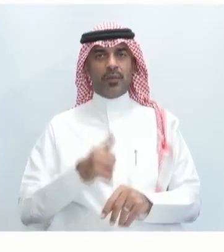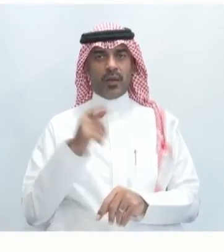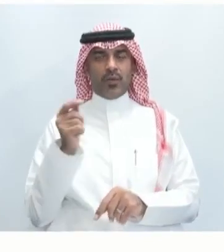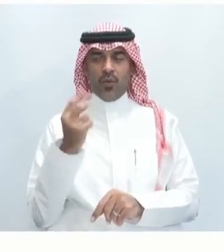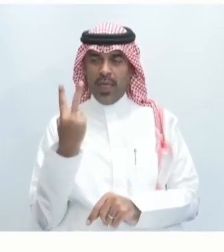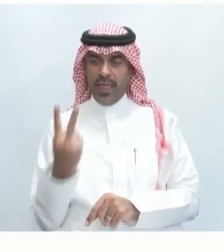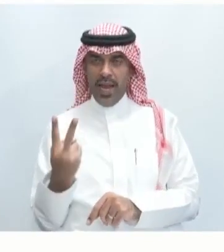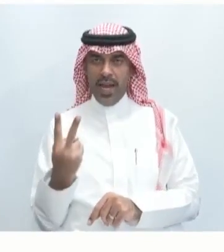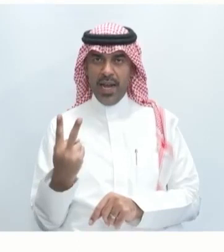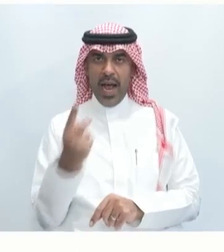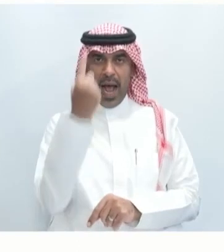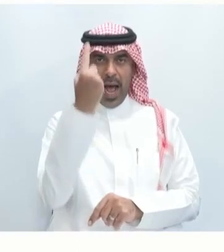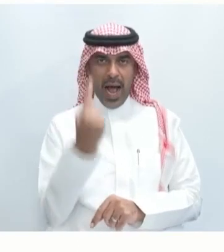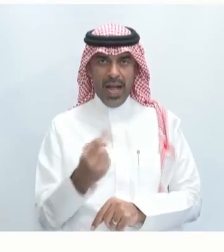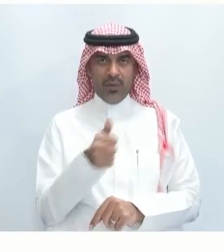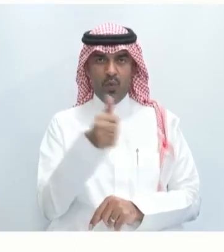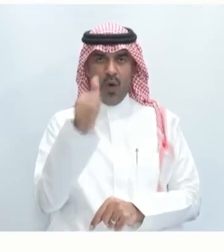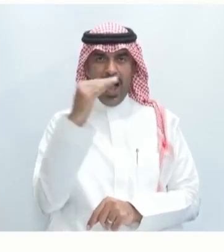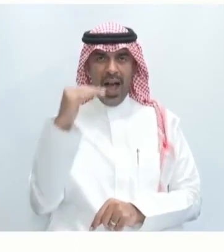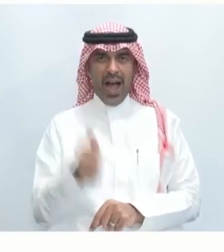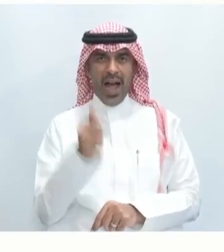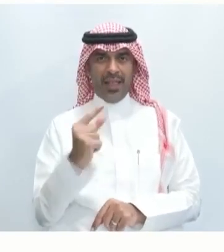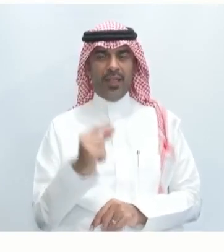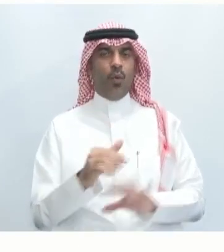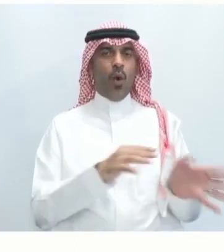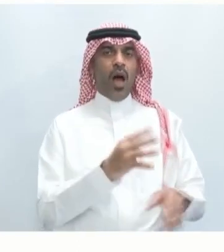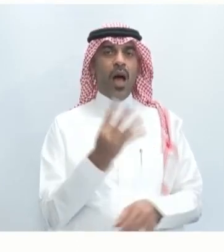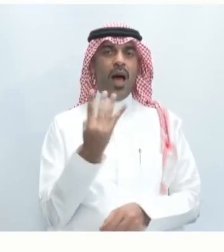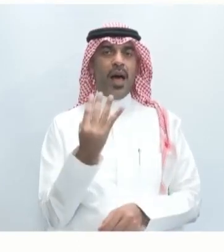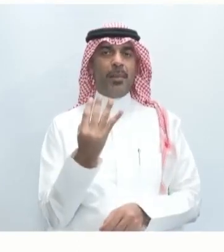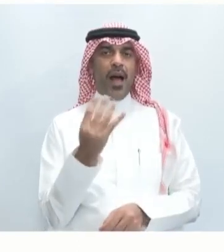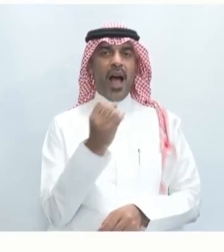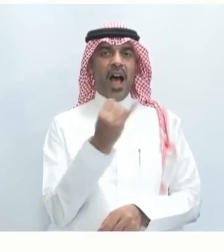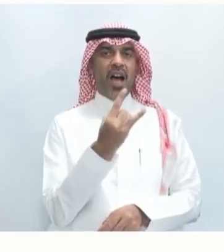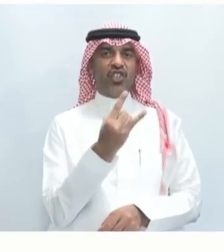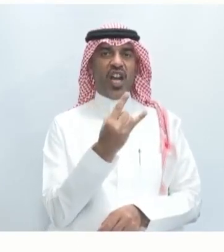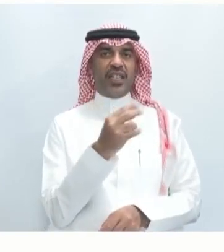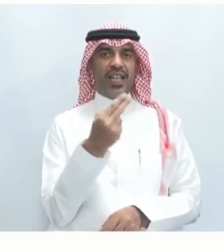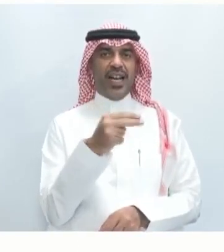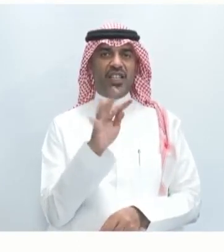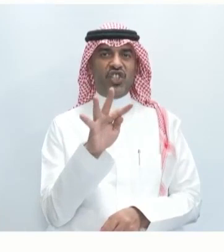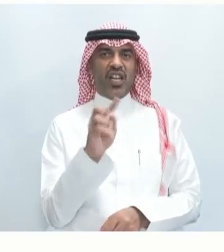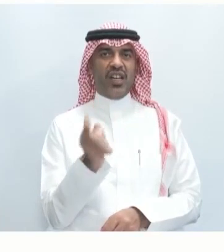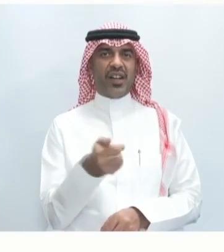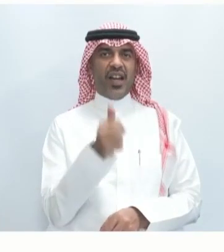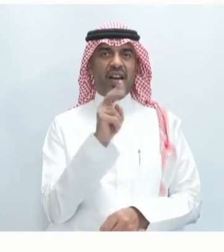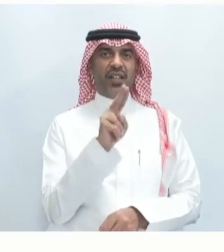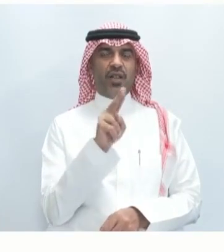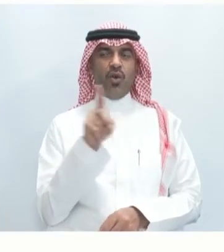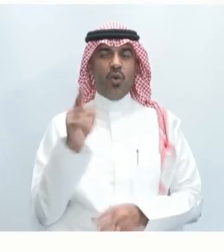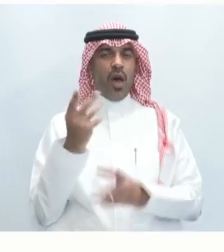لدينا اثنان احاد واربعه عشرات ويكون هذا العدد